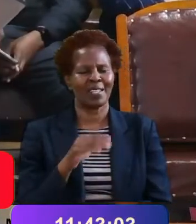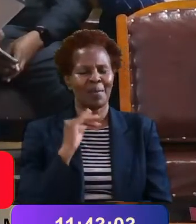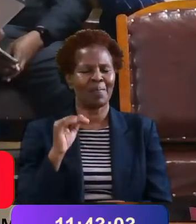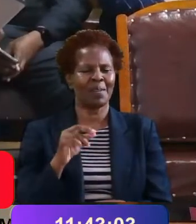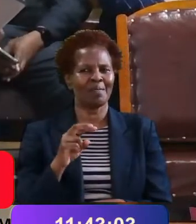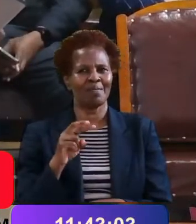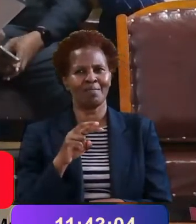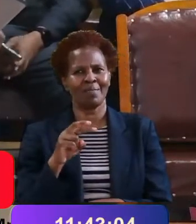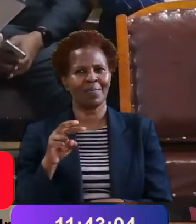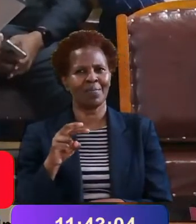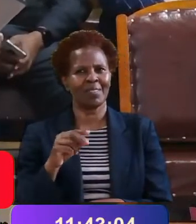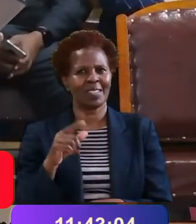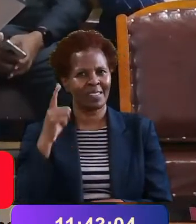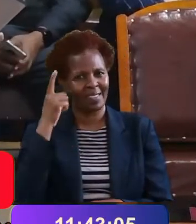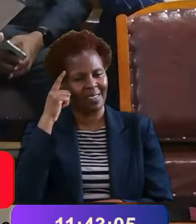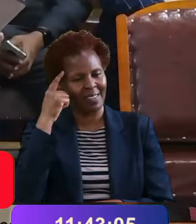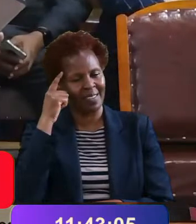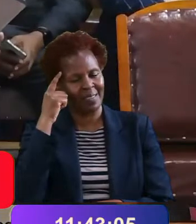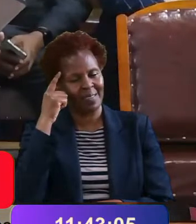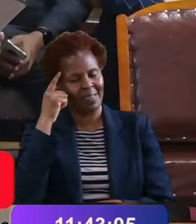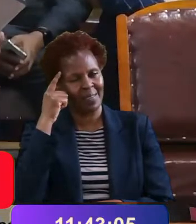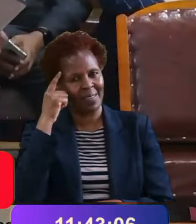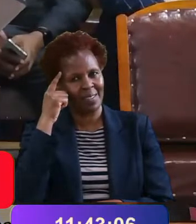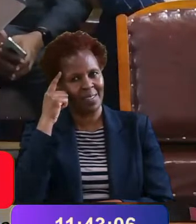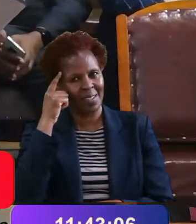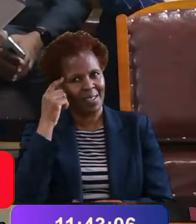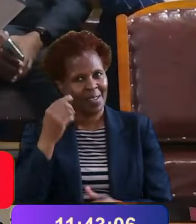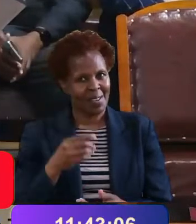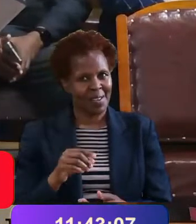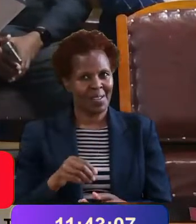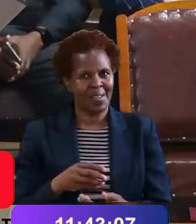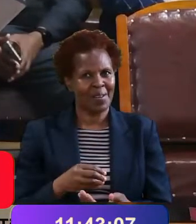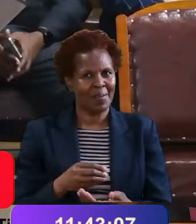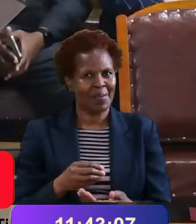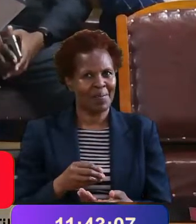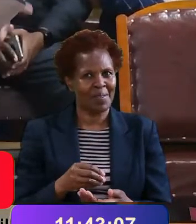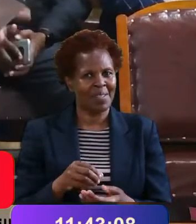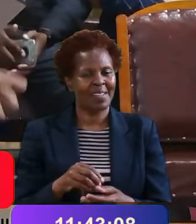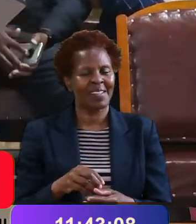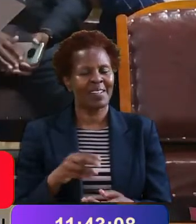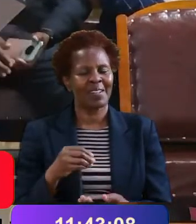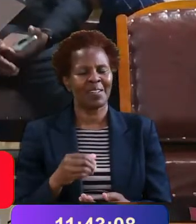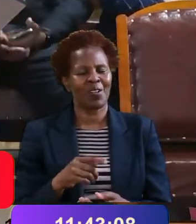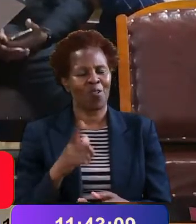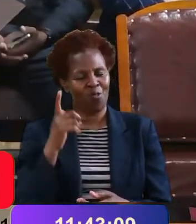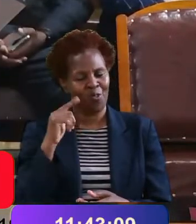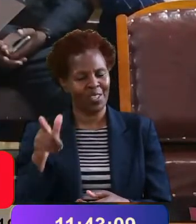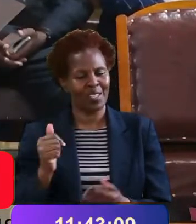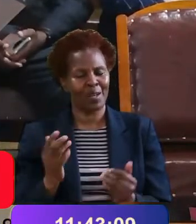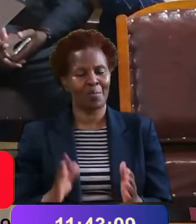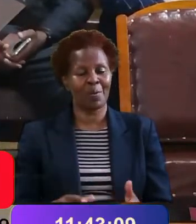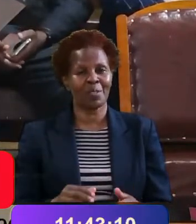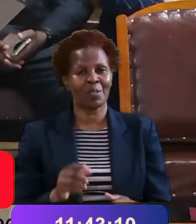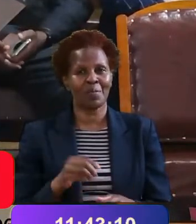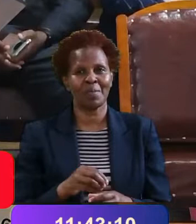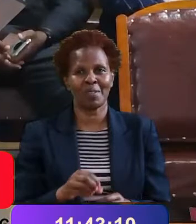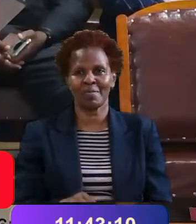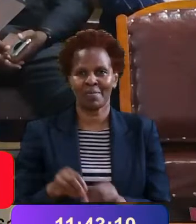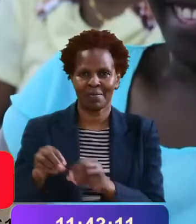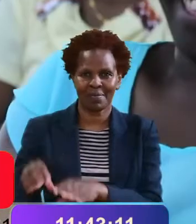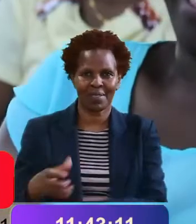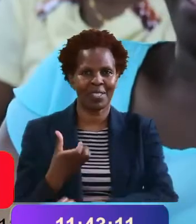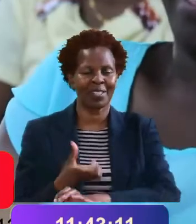hapo anafikiria. Pesa ya fulani ni mimi niliiba. Yeye anarudisha mawe chini